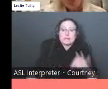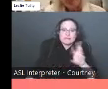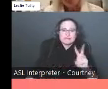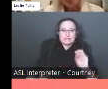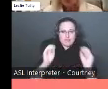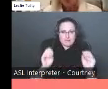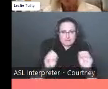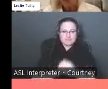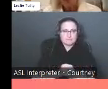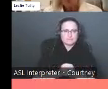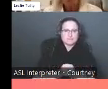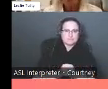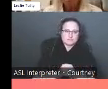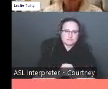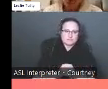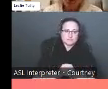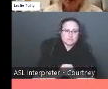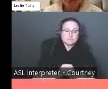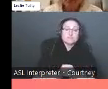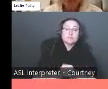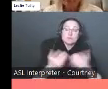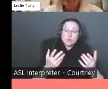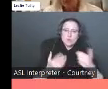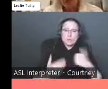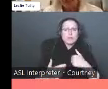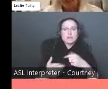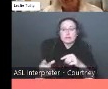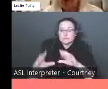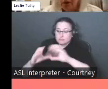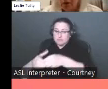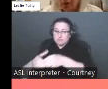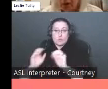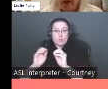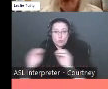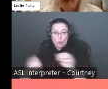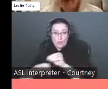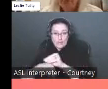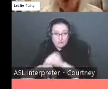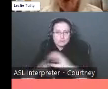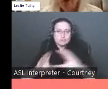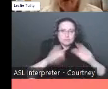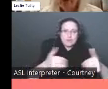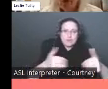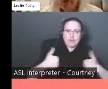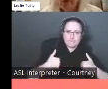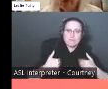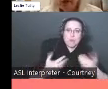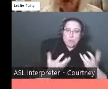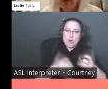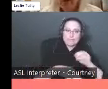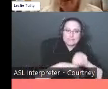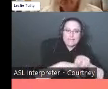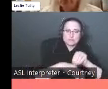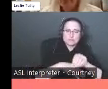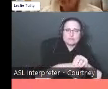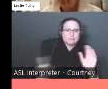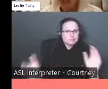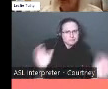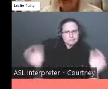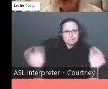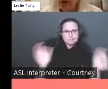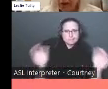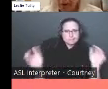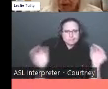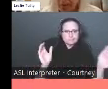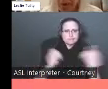96 aucun. Donc, on a étudié celles qui n'ont pas cherché à obtenir du counseling et celles qui l'ont cherché. Celles qui